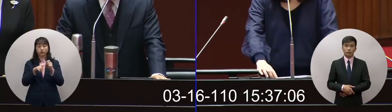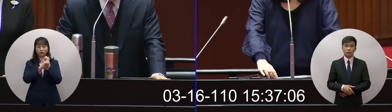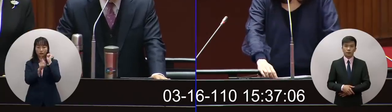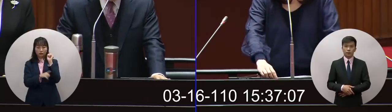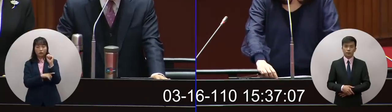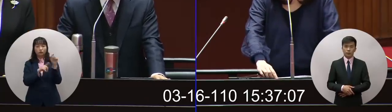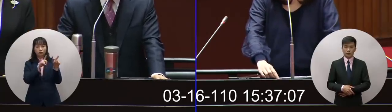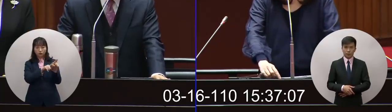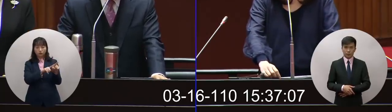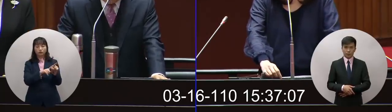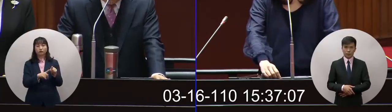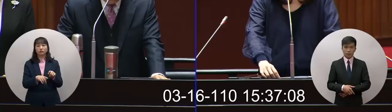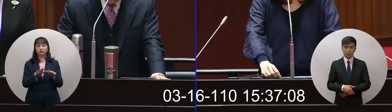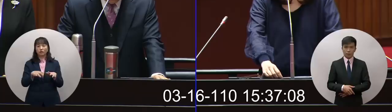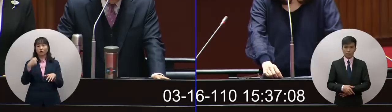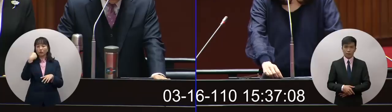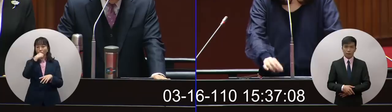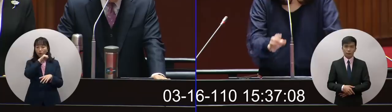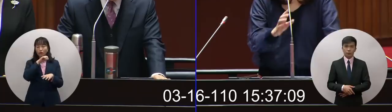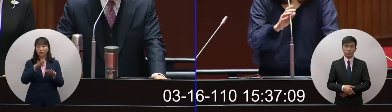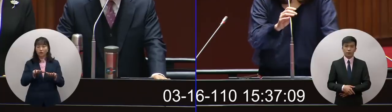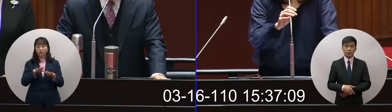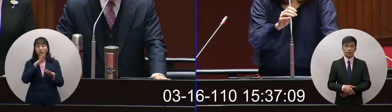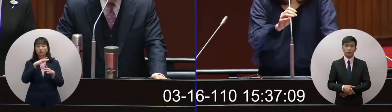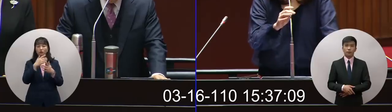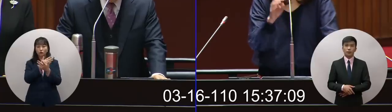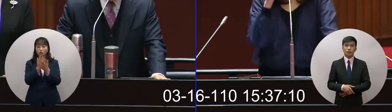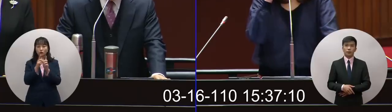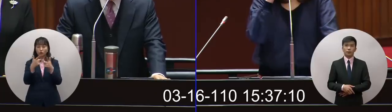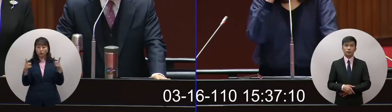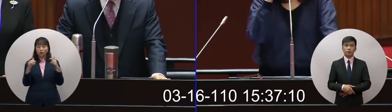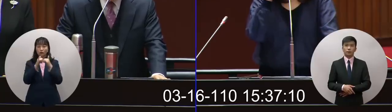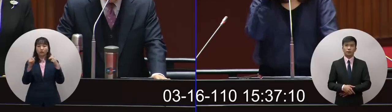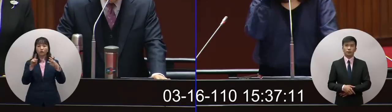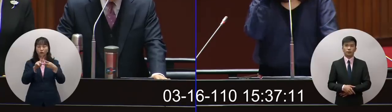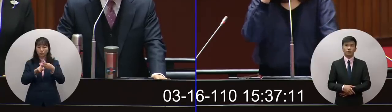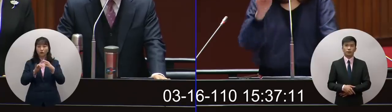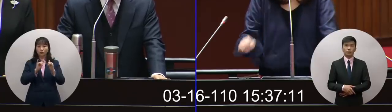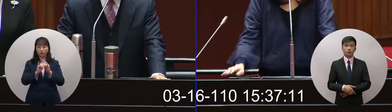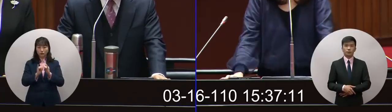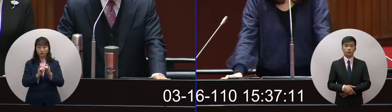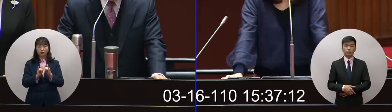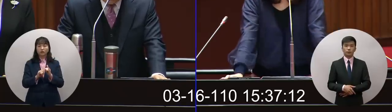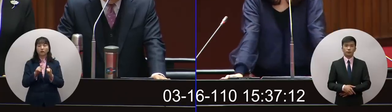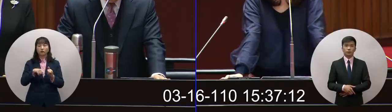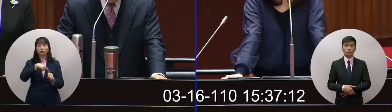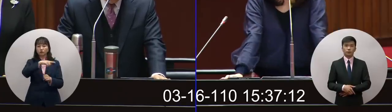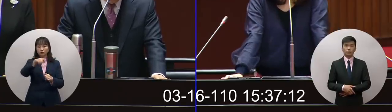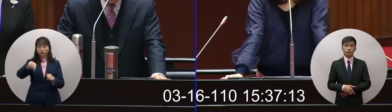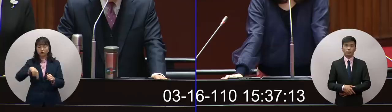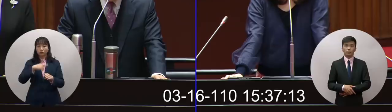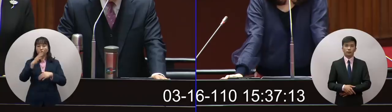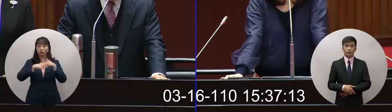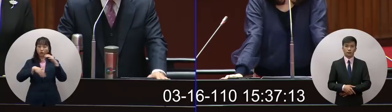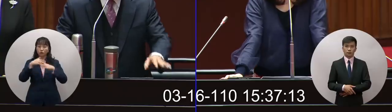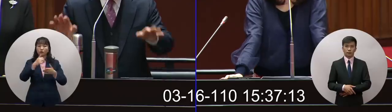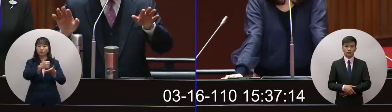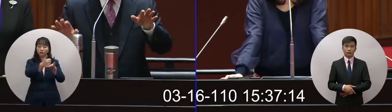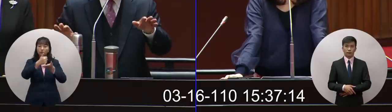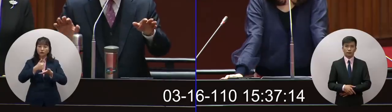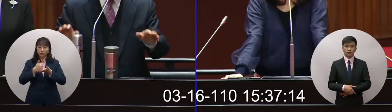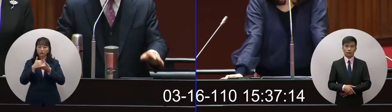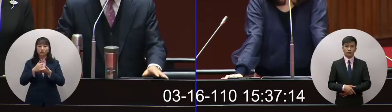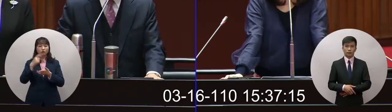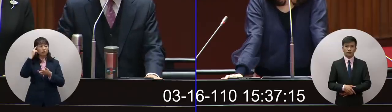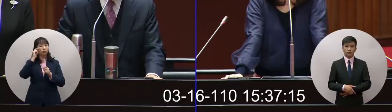法的规定，台湾已经进入多元民主的社会，大家互相尊重，见